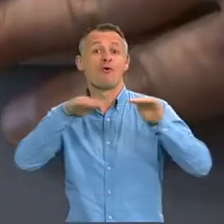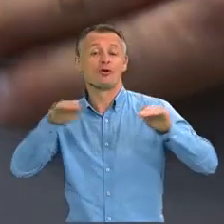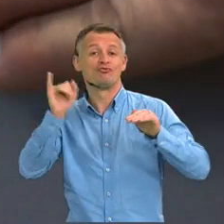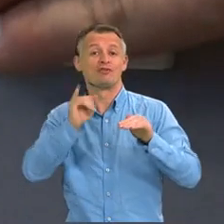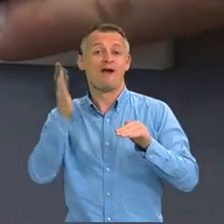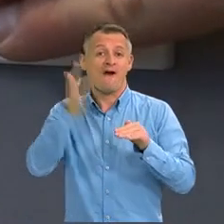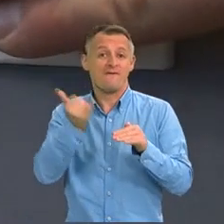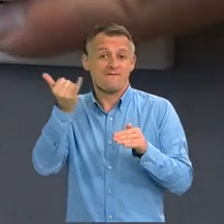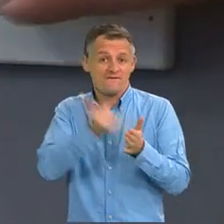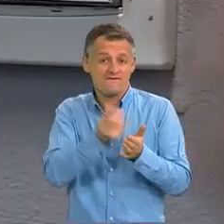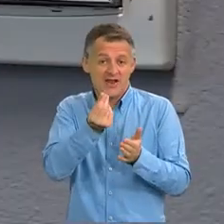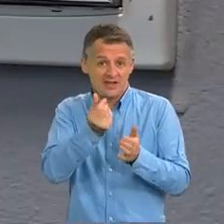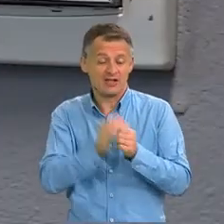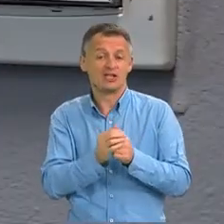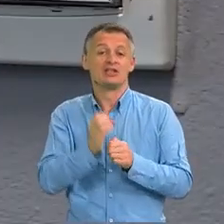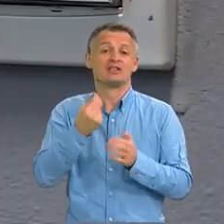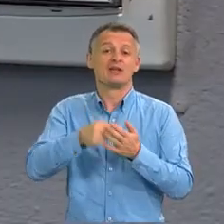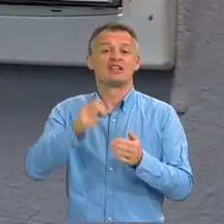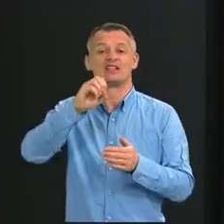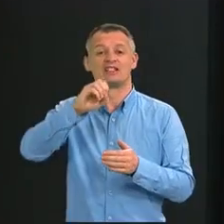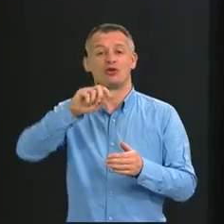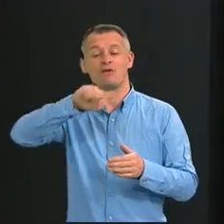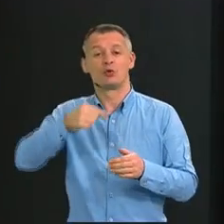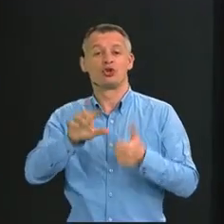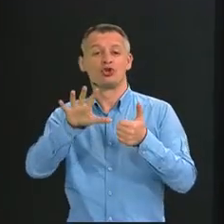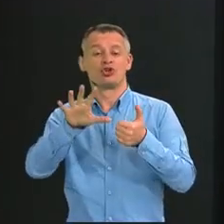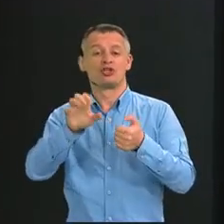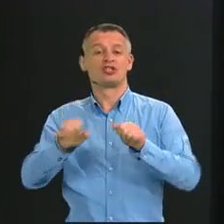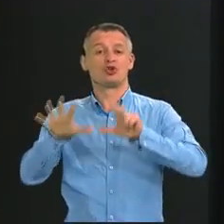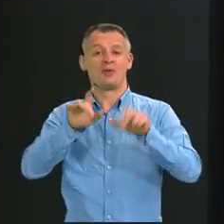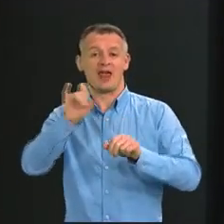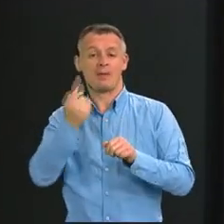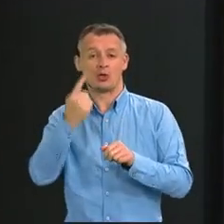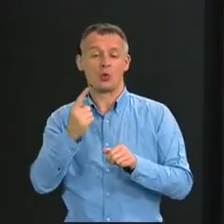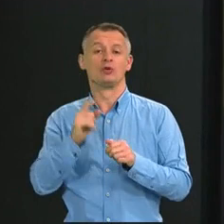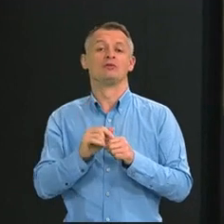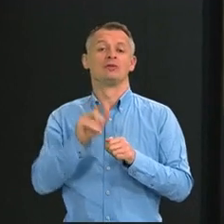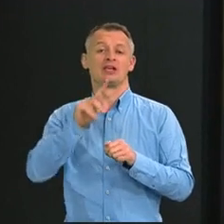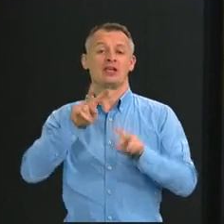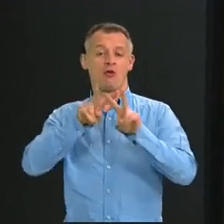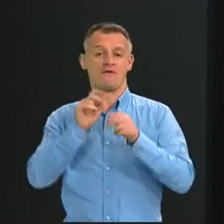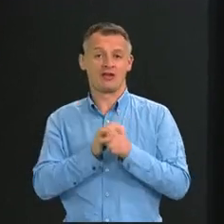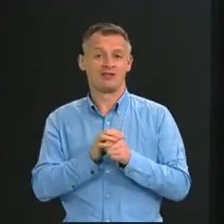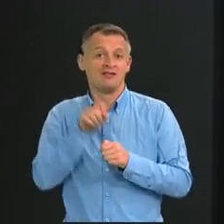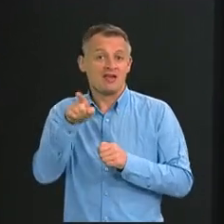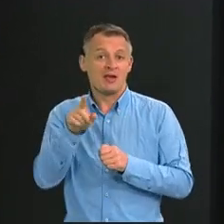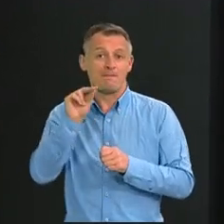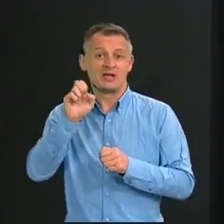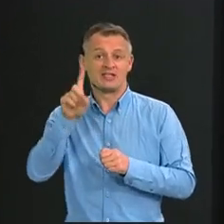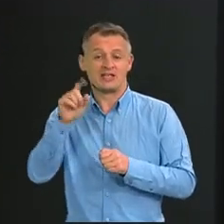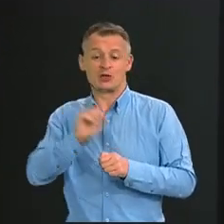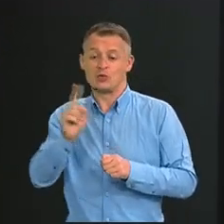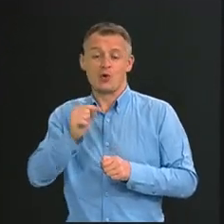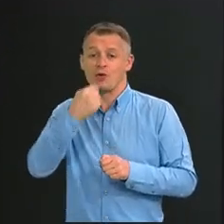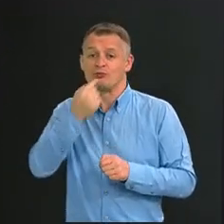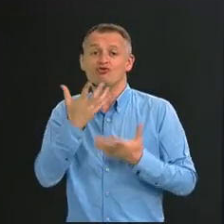venituri mici să plătească în jur de 0,68 lei pe kilowatt. Socialdemocrații nu au anunțat însă ce înseamnă aceste venituri